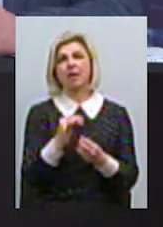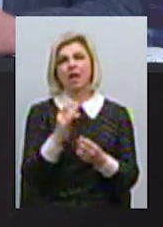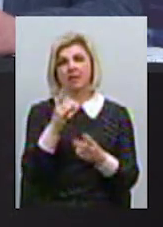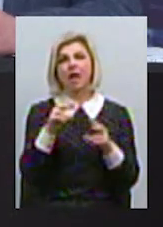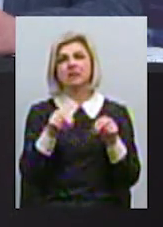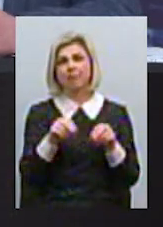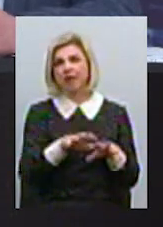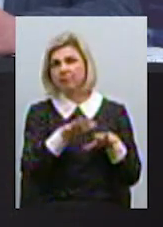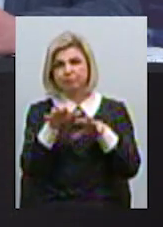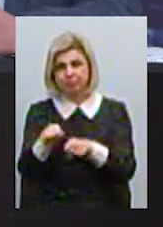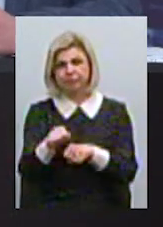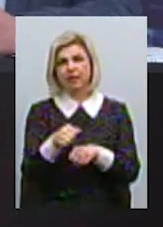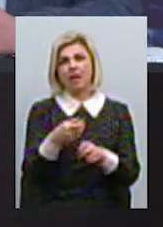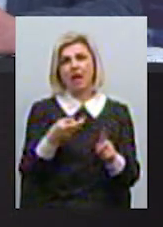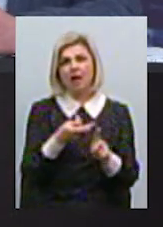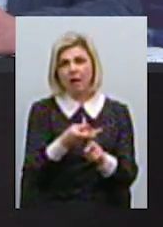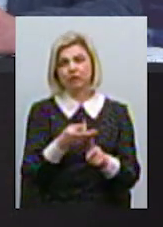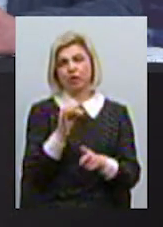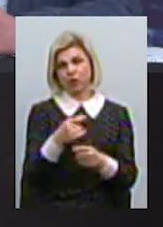інше порушення прав людини і громадянина.